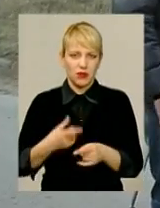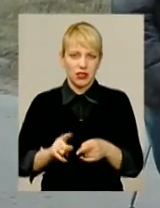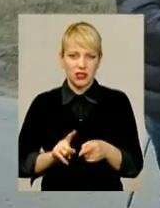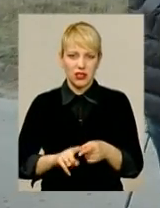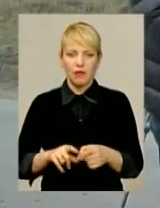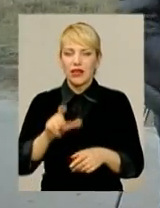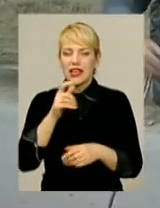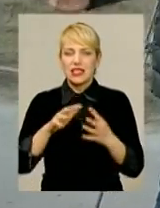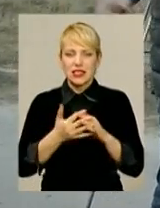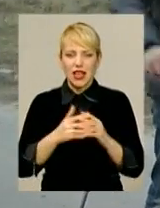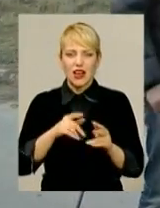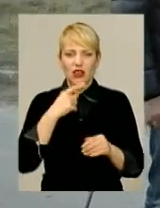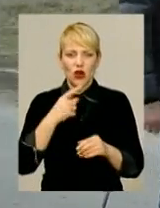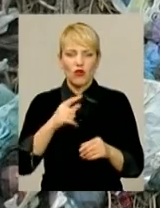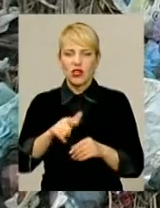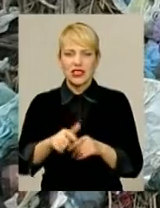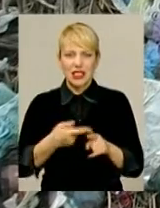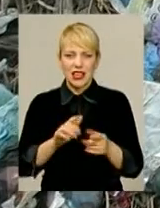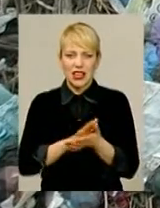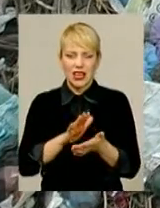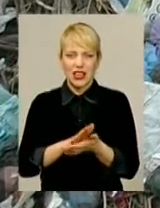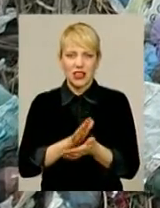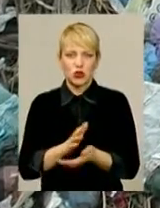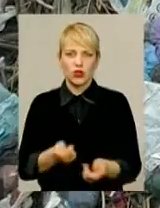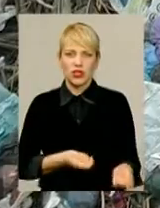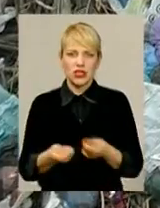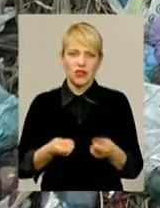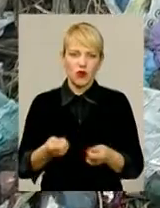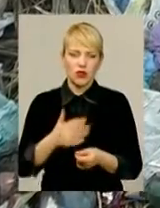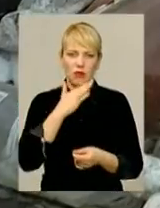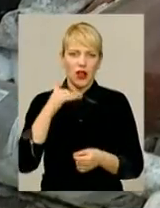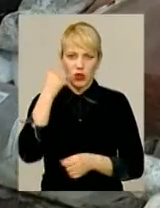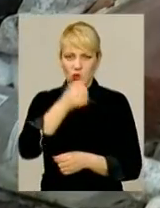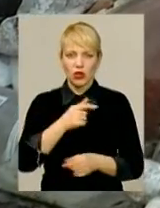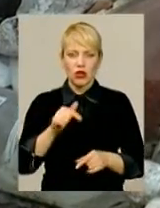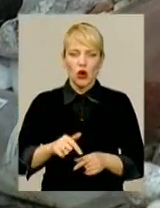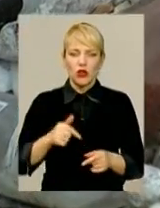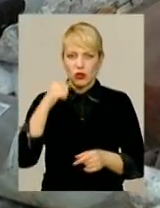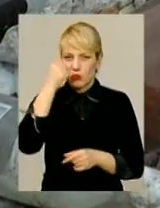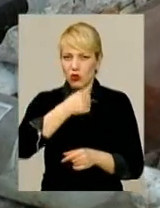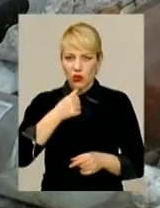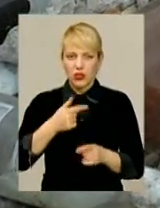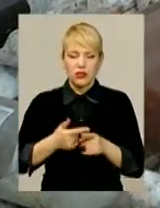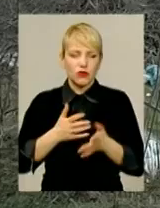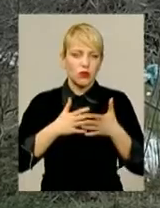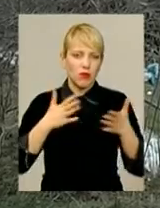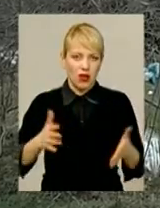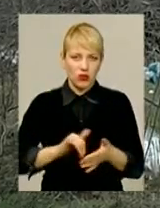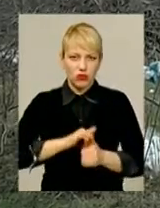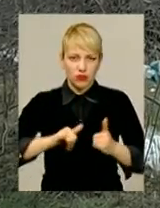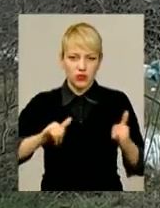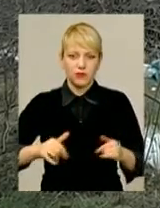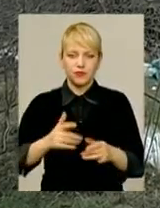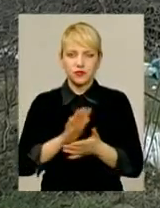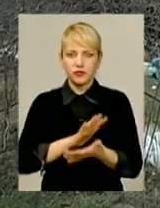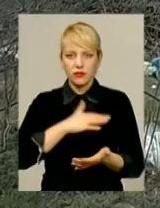запевняють, непотріб сюди звозили не один рік. Однак від початку цієї весни кількість відходів зросла в рази. На смітник, що межує